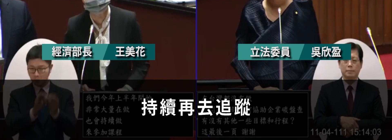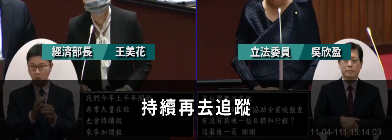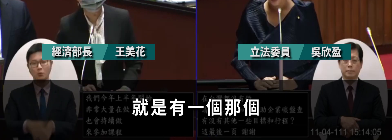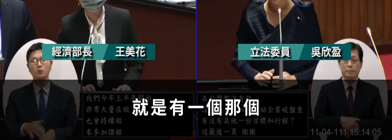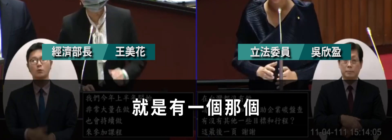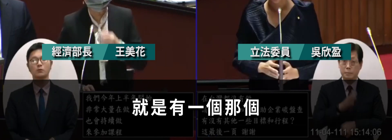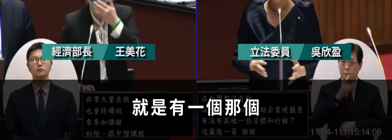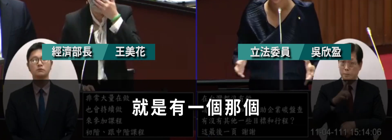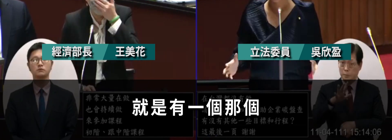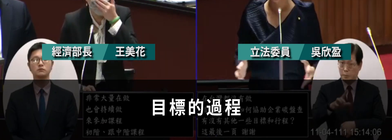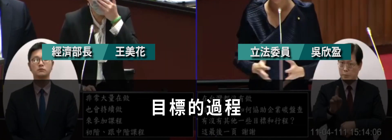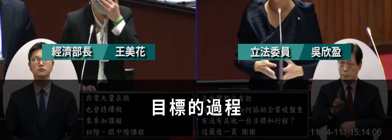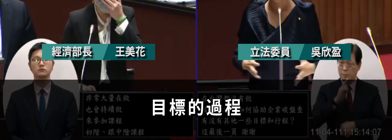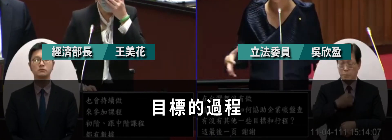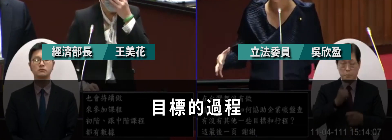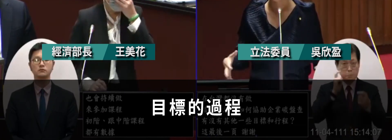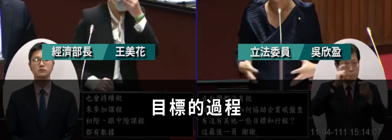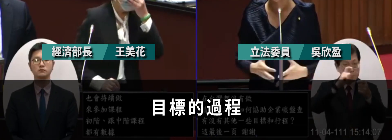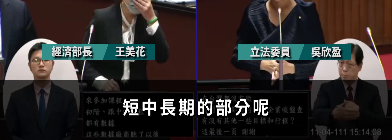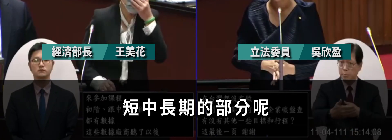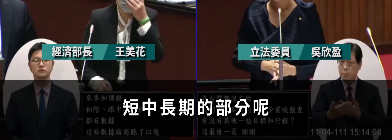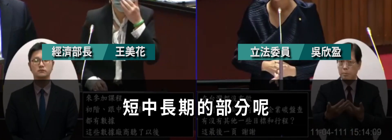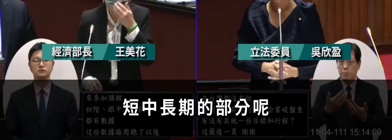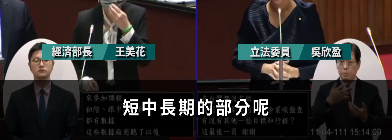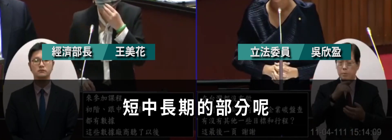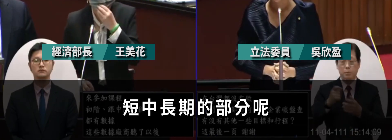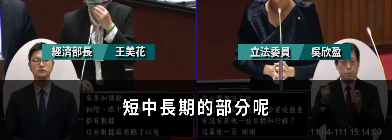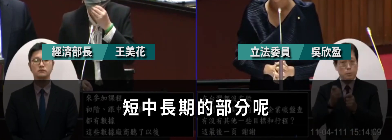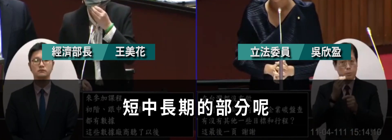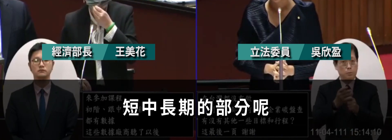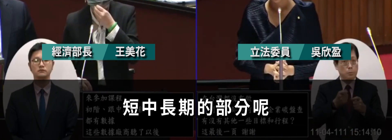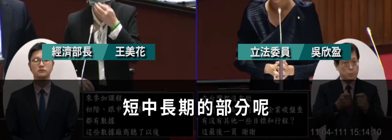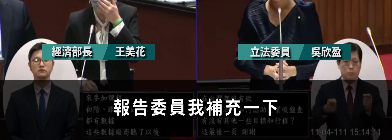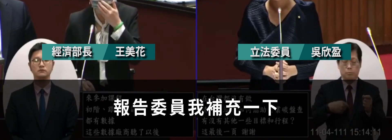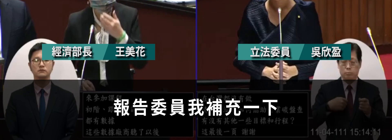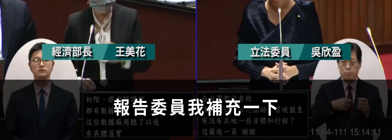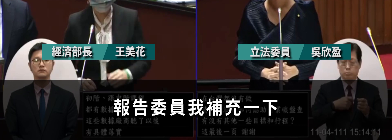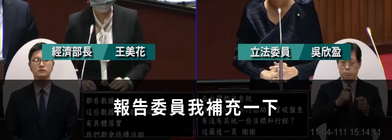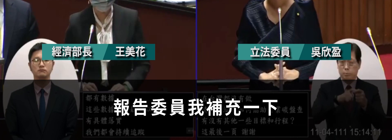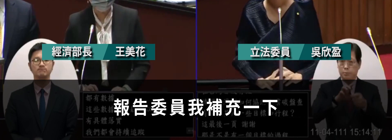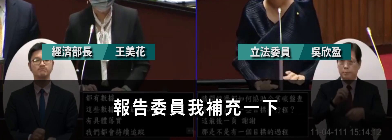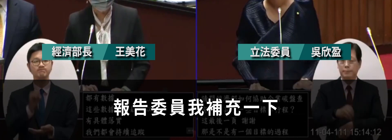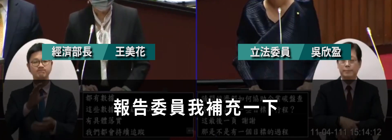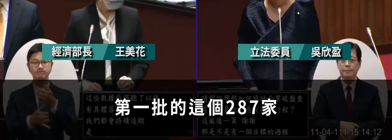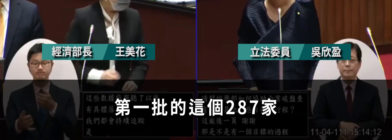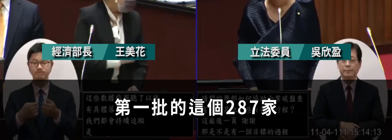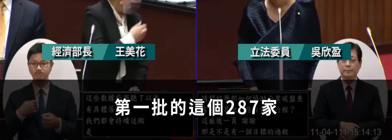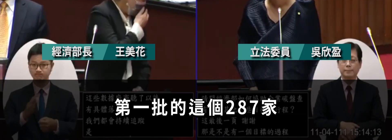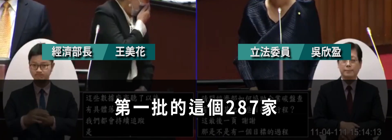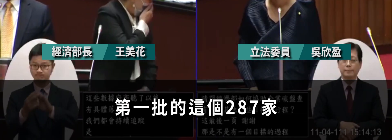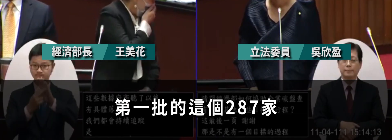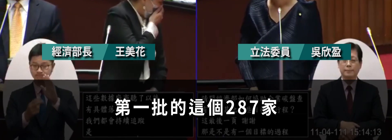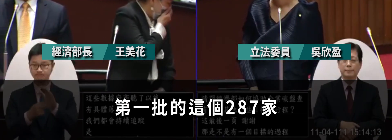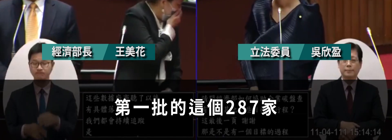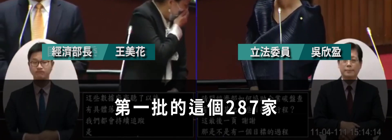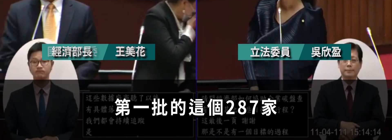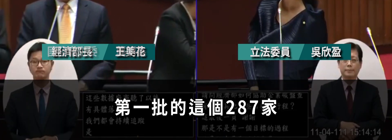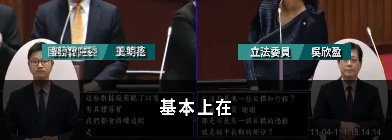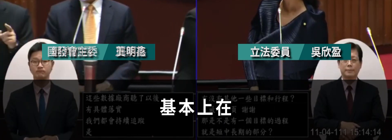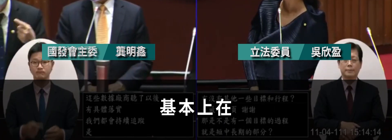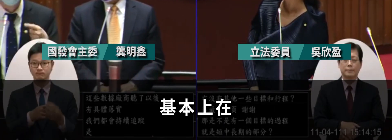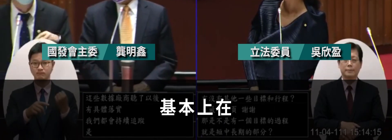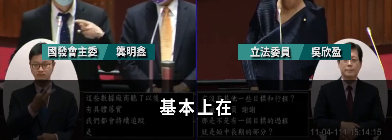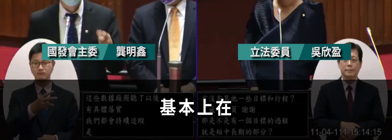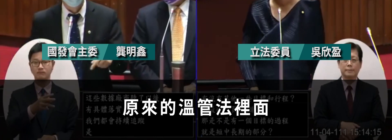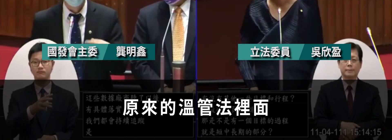追踪。 是不是有一个那个目标的过程，短中长期的部分呢？ 范委员，我补充一下哈，第一批的这个287家，